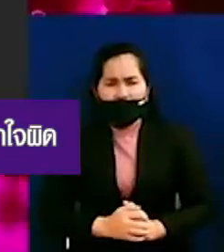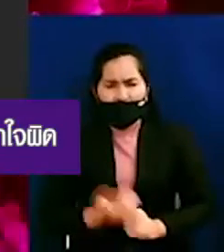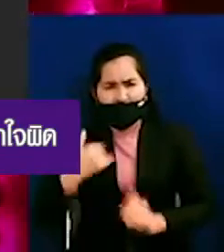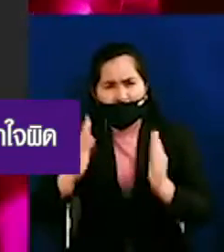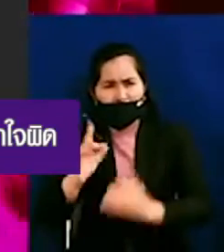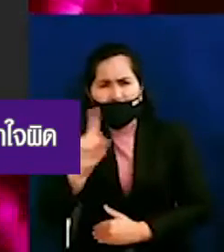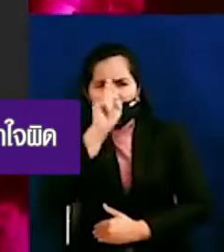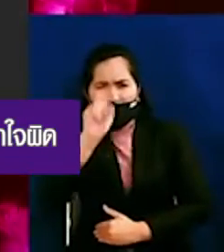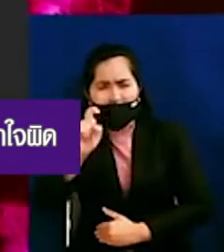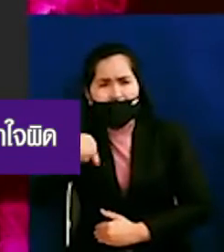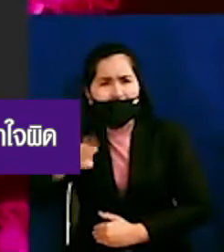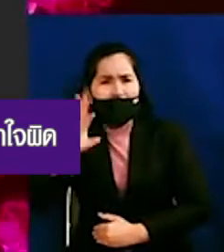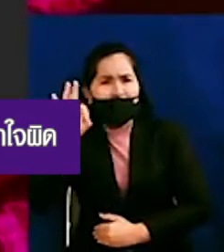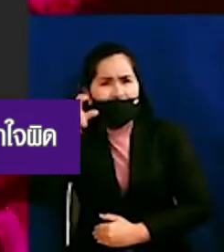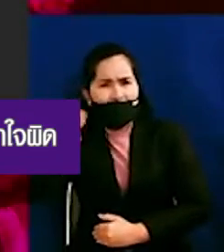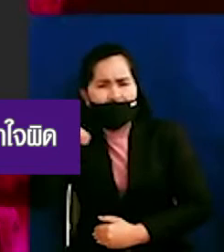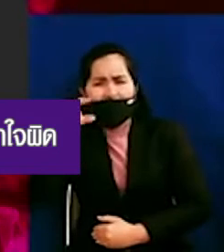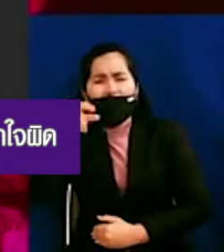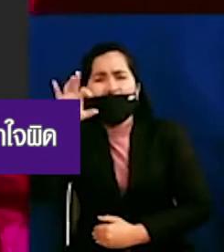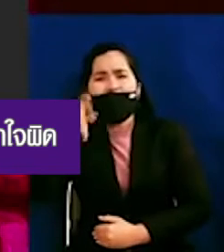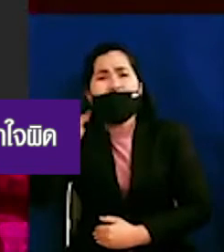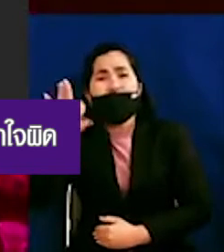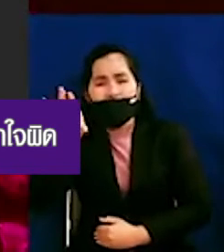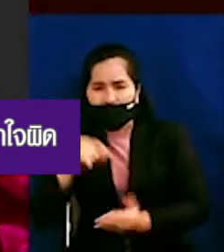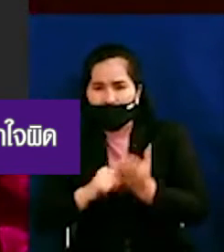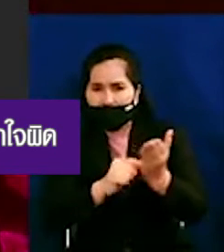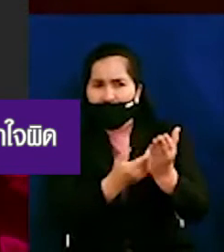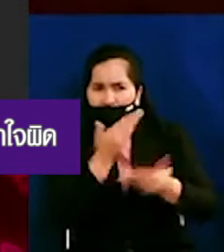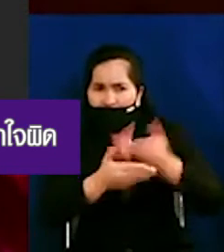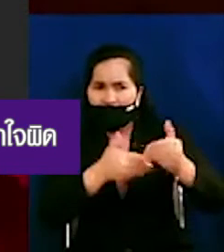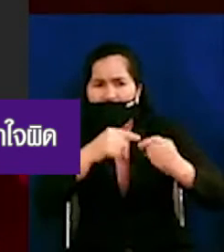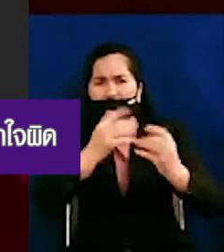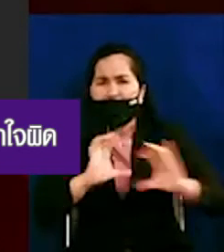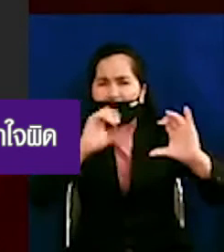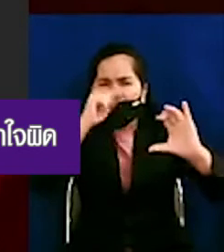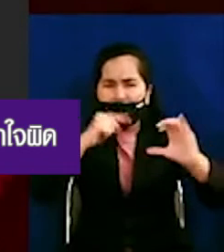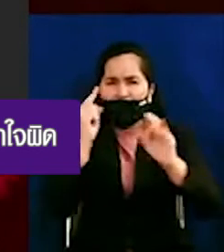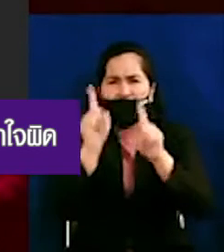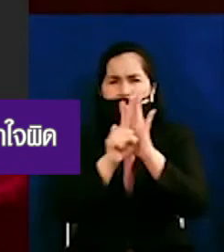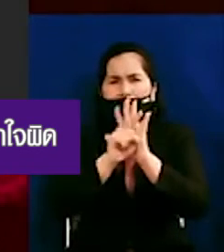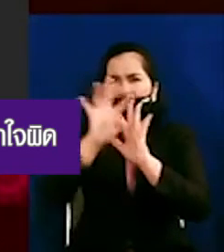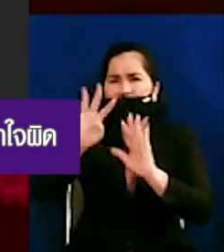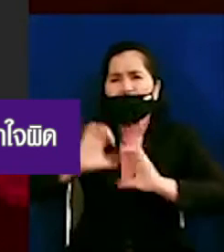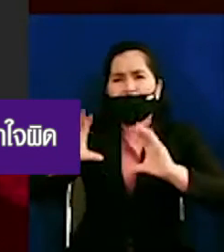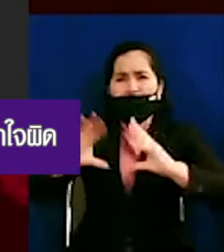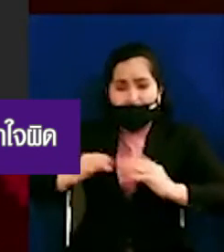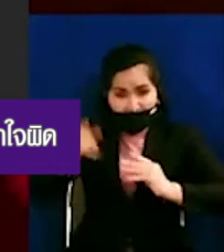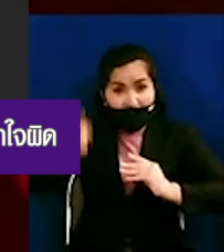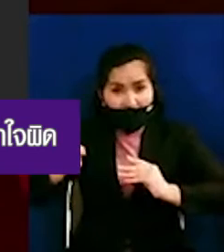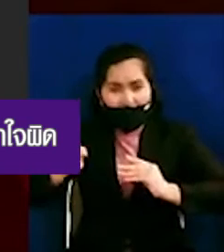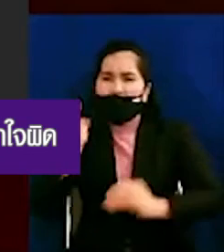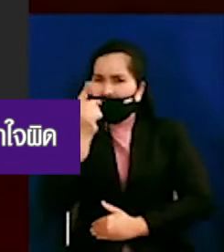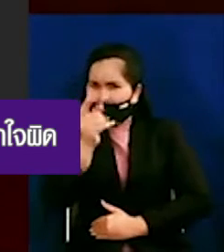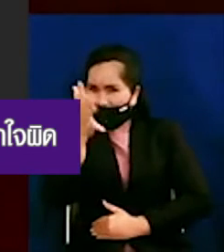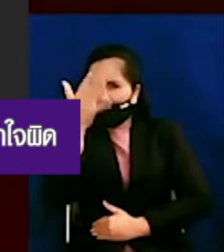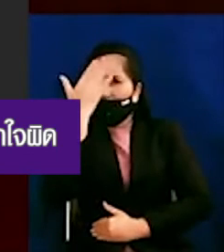กับรัฐบาลถึง 4รอบแต่ถูกปฏิเสธข้อนี้ไม่เป็นจริงครับสถาบันวัคซีนแห่งชาติกับกรมคุมโรคเนี่ยได้รับมอบหมายให้เป็นหน่วย